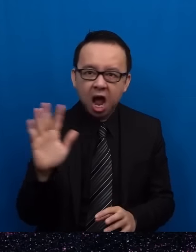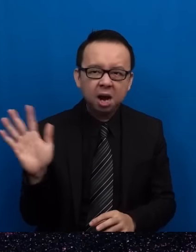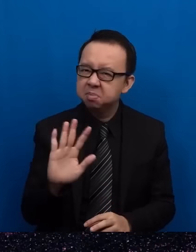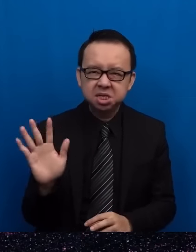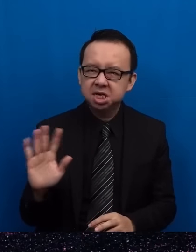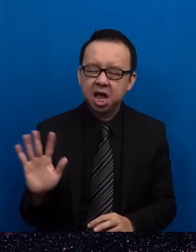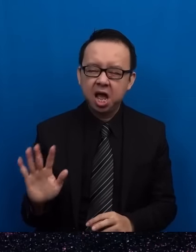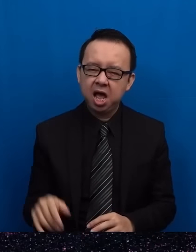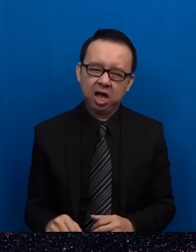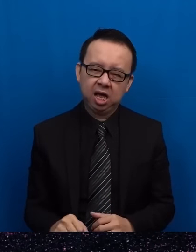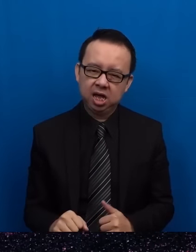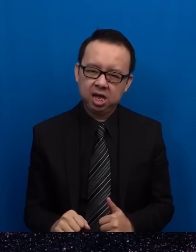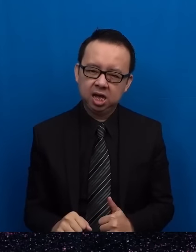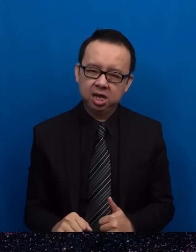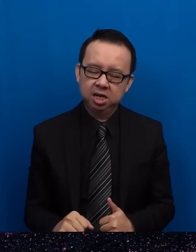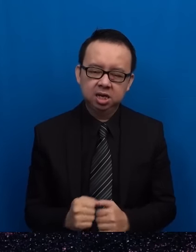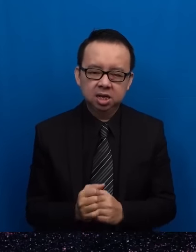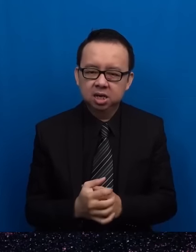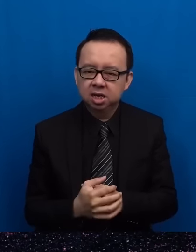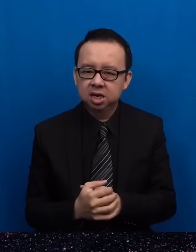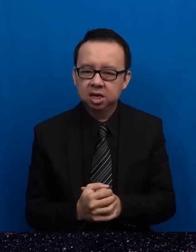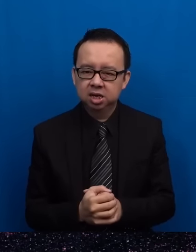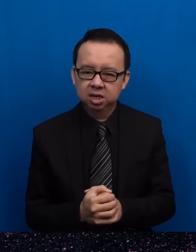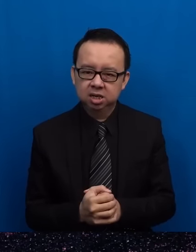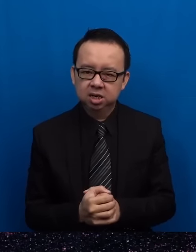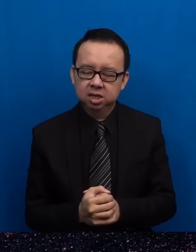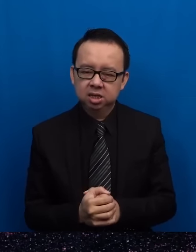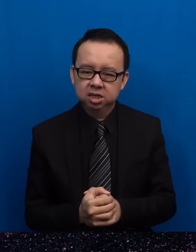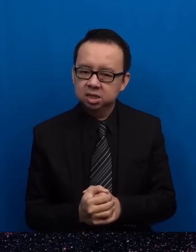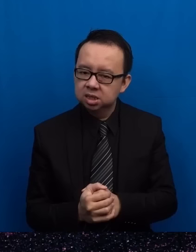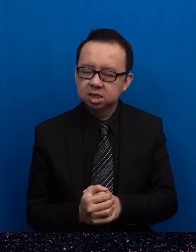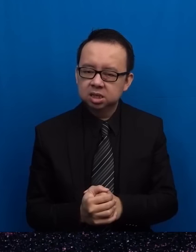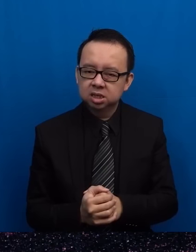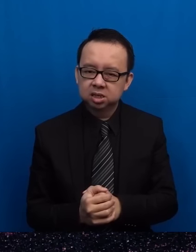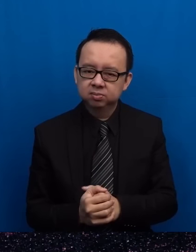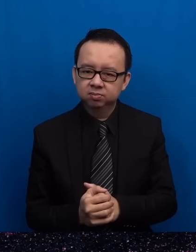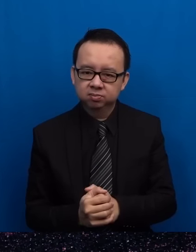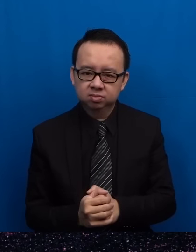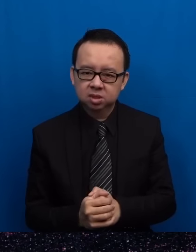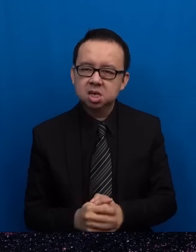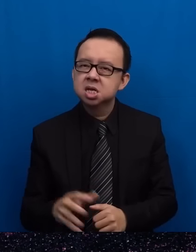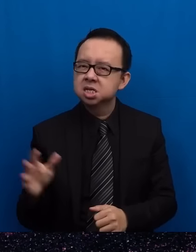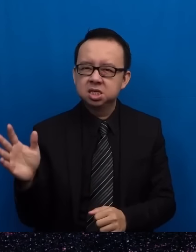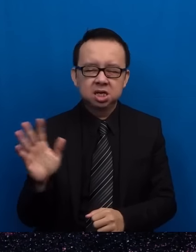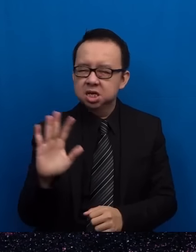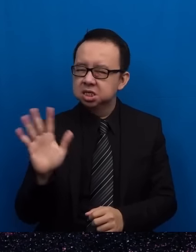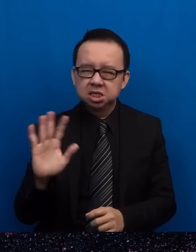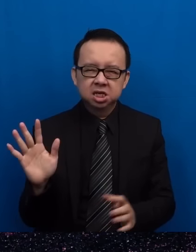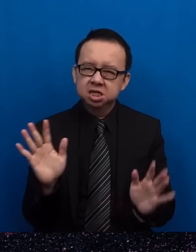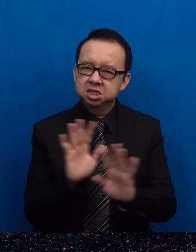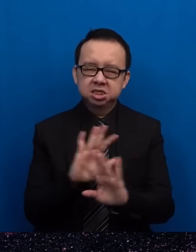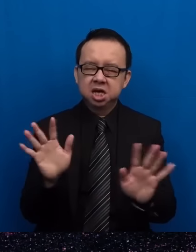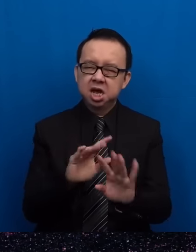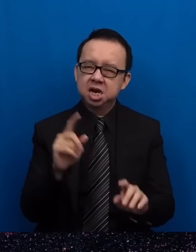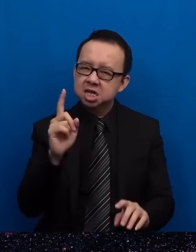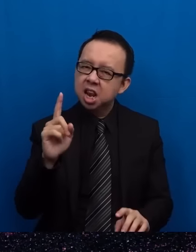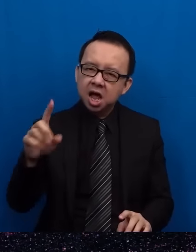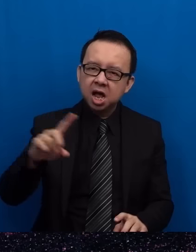way sama Tuhan. Jangan hanya di langkah pertama lalu kecewa. Banyak orang itu